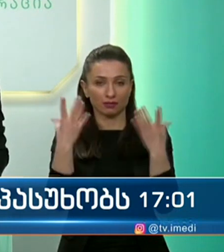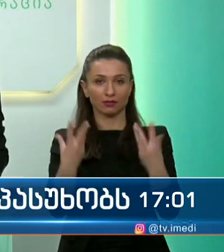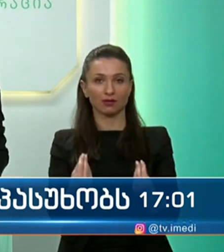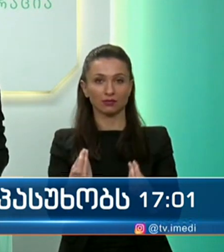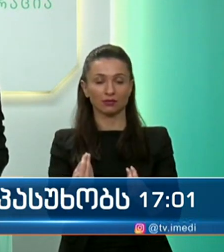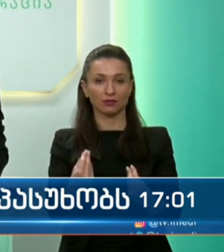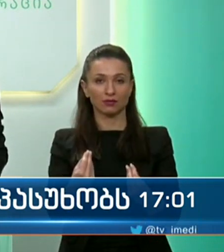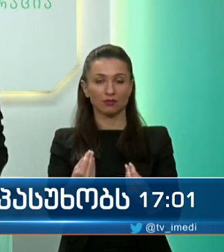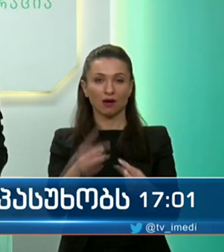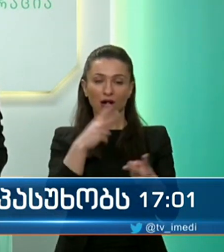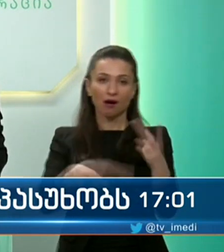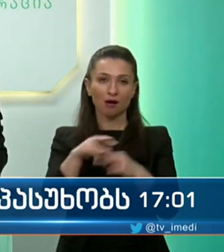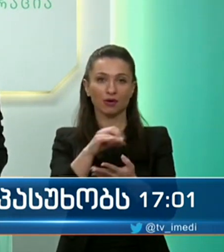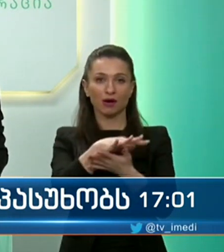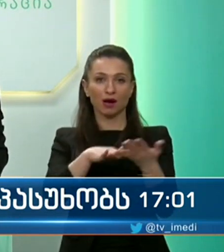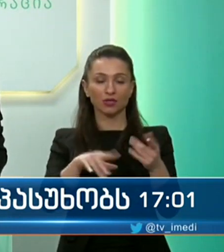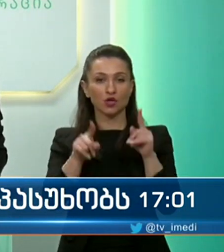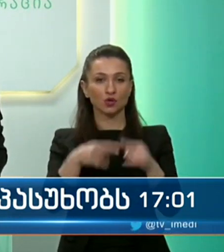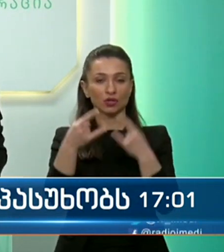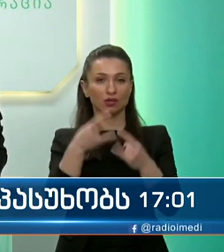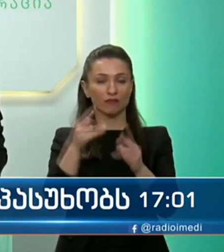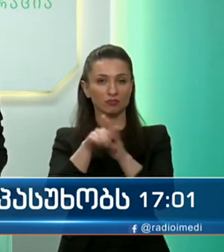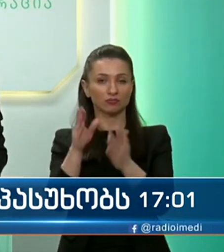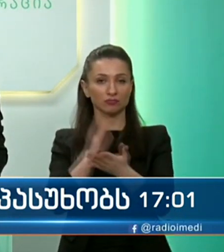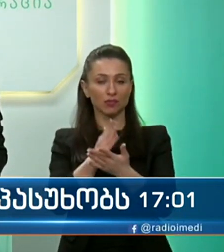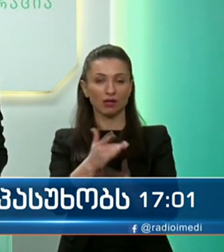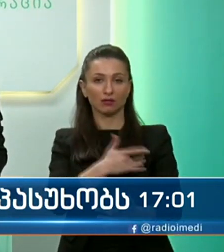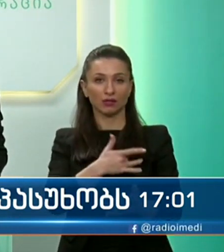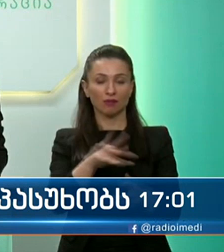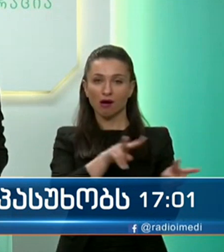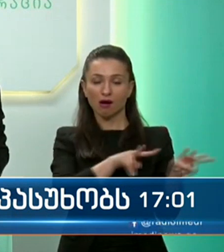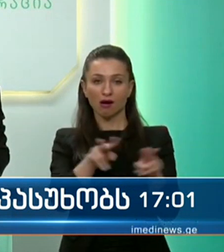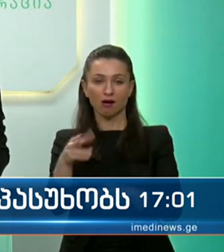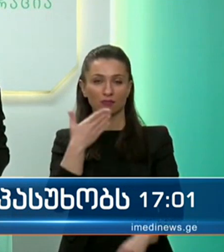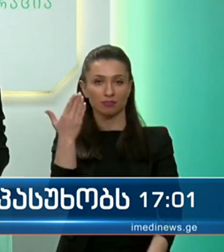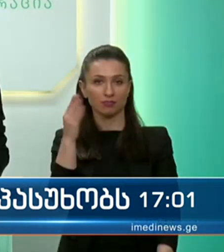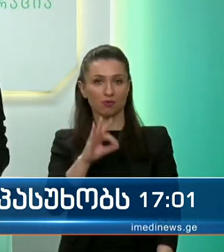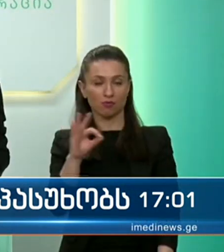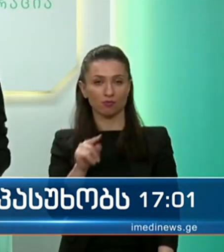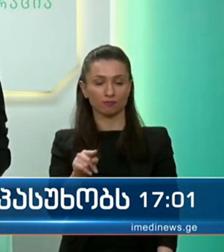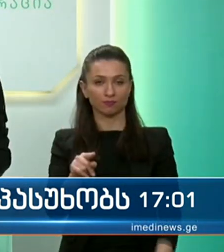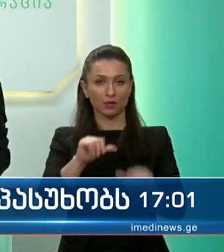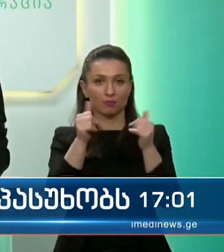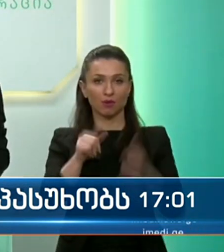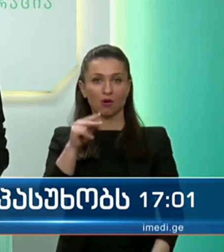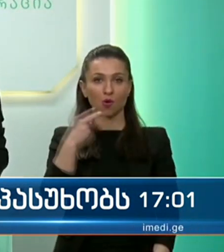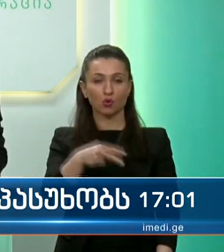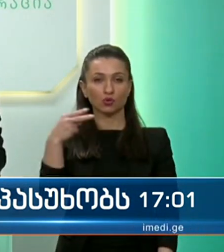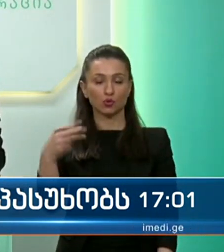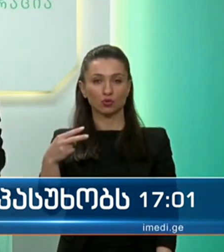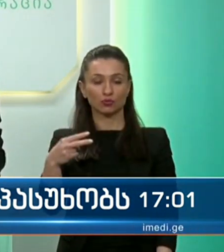დღეს ორკესტრირებულად გაგრძელდა ზოგიერთ მედია საშუალებებში თითქმის იდენტური სიუჟეტებით. პლატფორმა